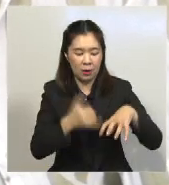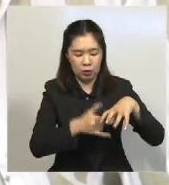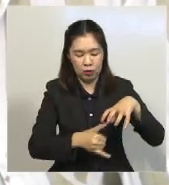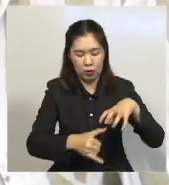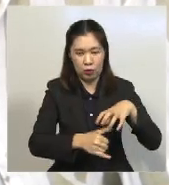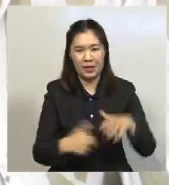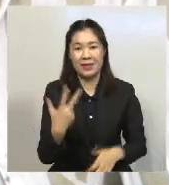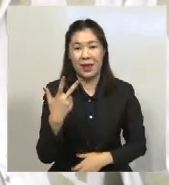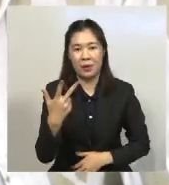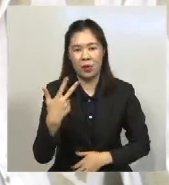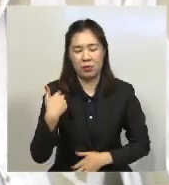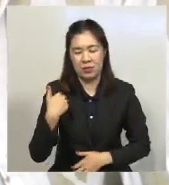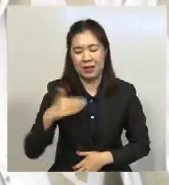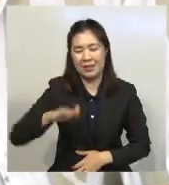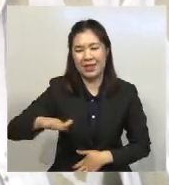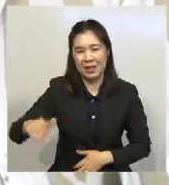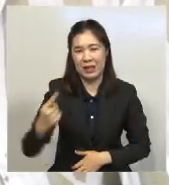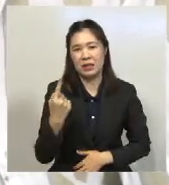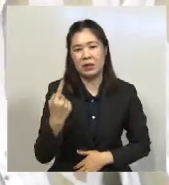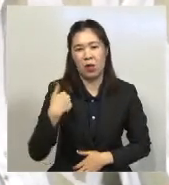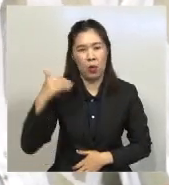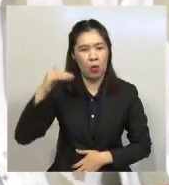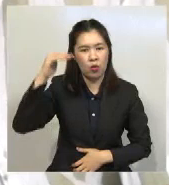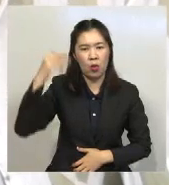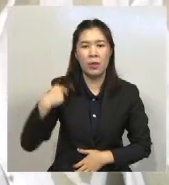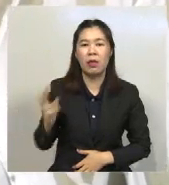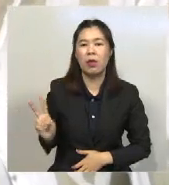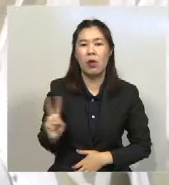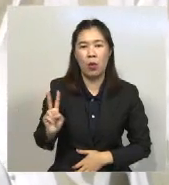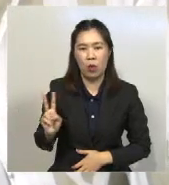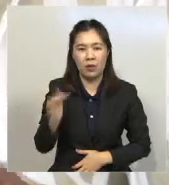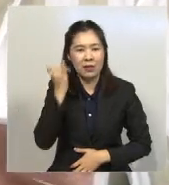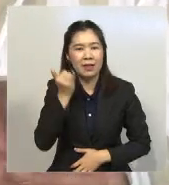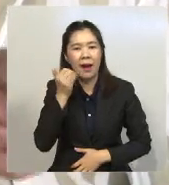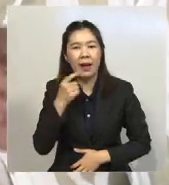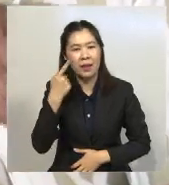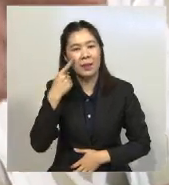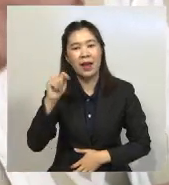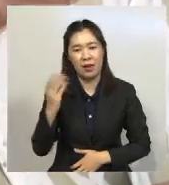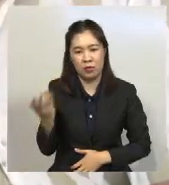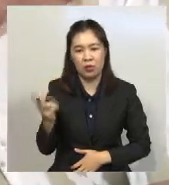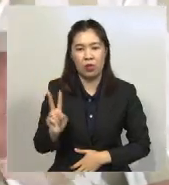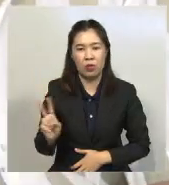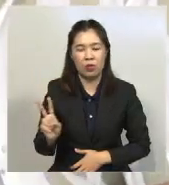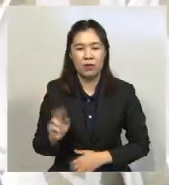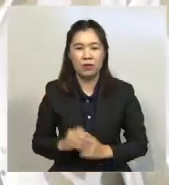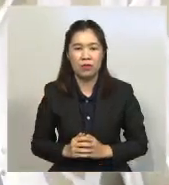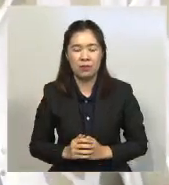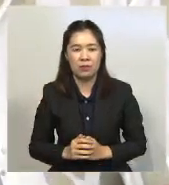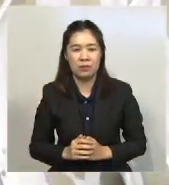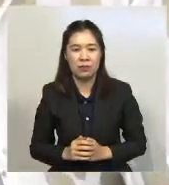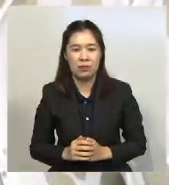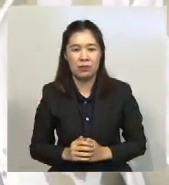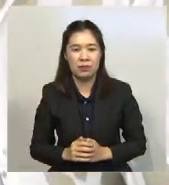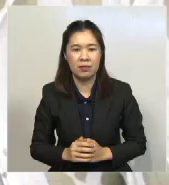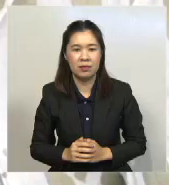คนเด็กไม่มีคนโตอยู่ก็เนี่ยสองคนตายายเน ี่ ย นี่มันเขา ตอนที่มันท่วมมาตอน